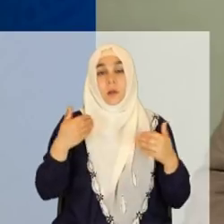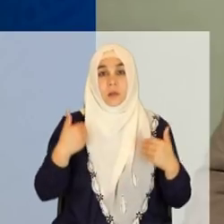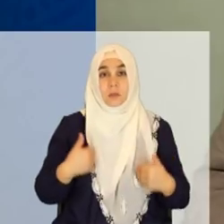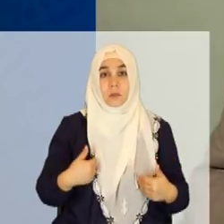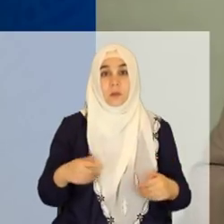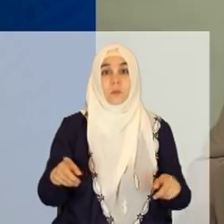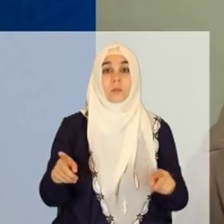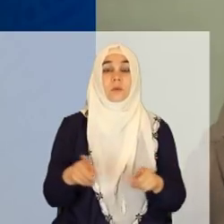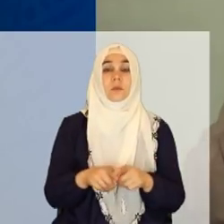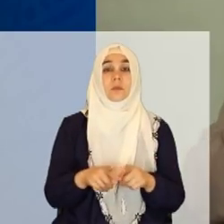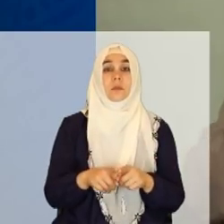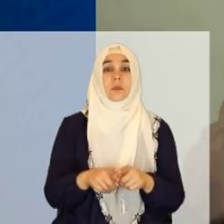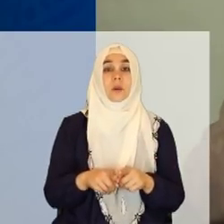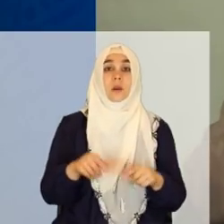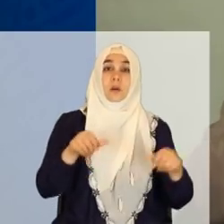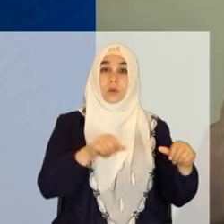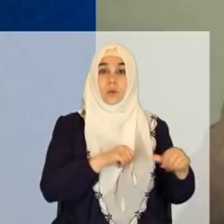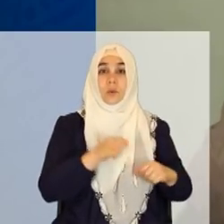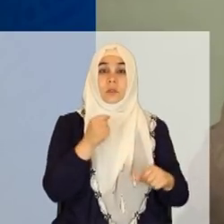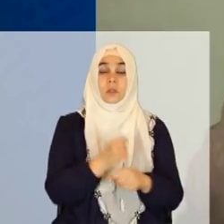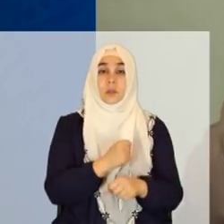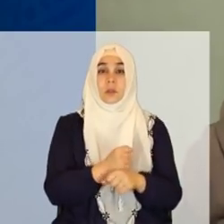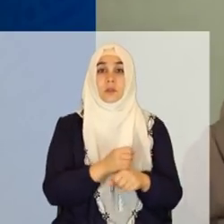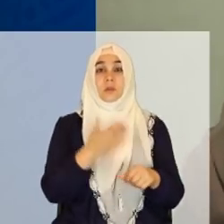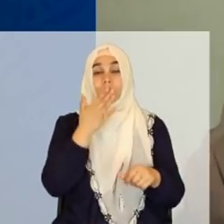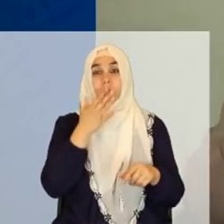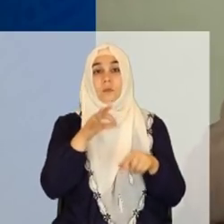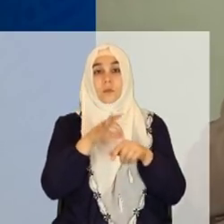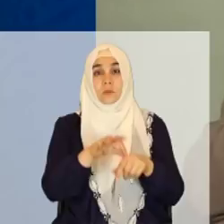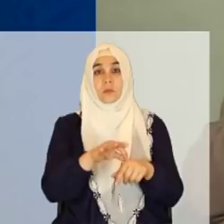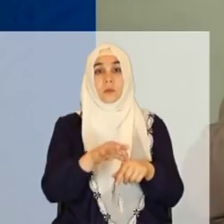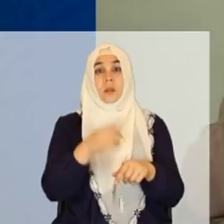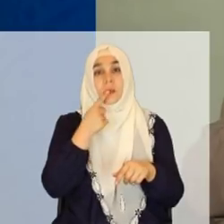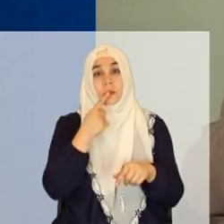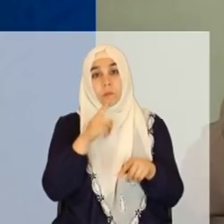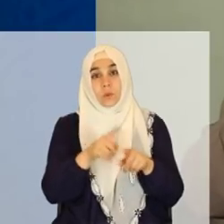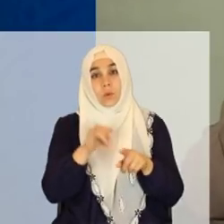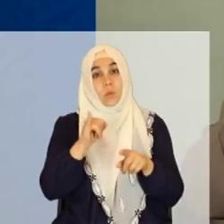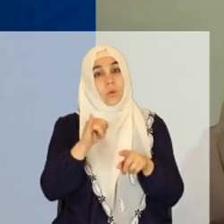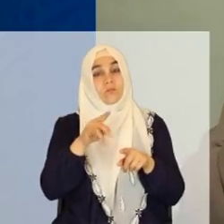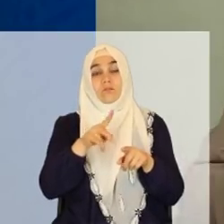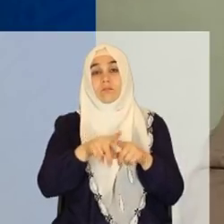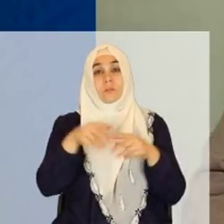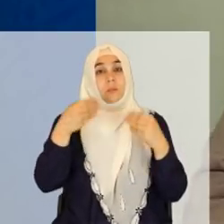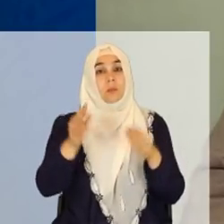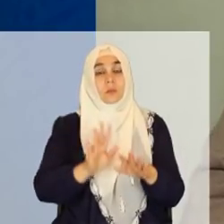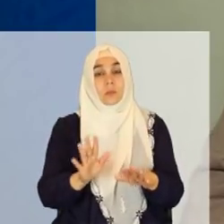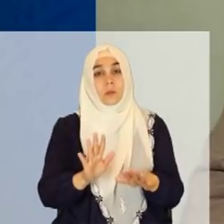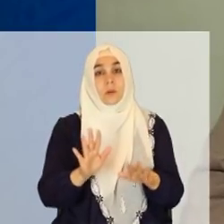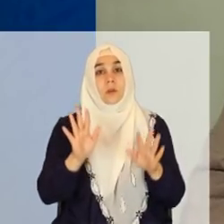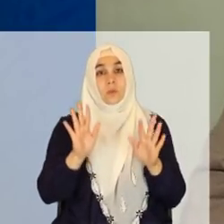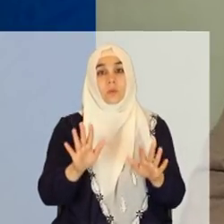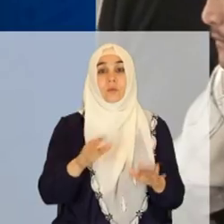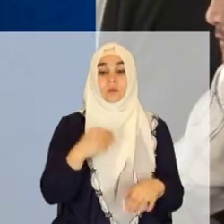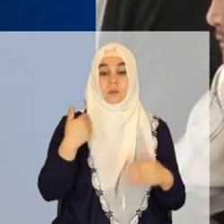a'zolarim gunoh ishlar qilishdan ham ro'za tutsin endi. Tilimdan yomon gap chiqmasin. Nafaqat